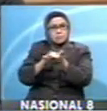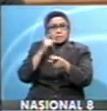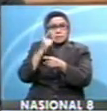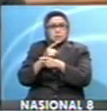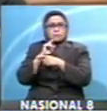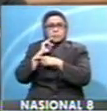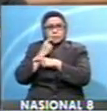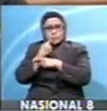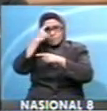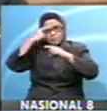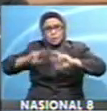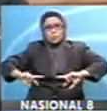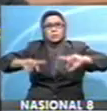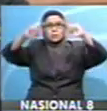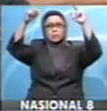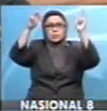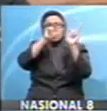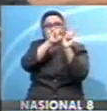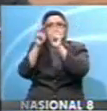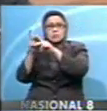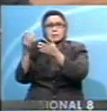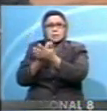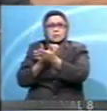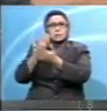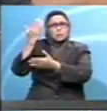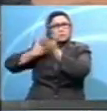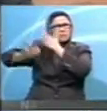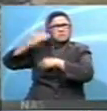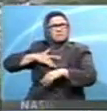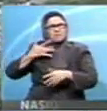bangunan baru yang dulu mereka rasa anggap macam tak